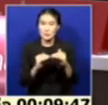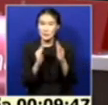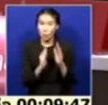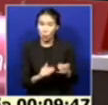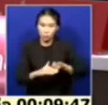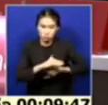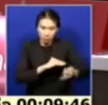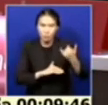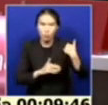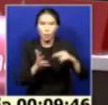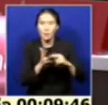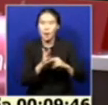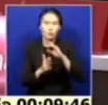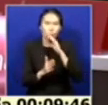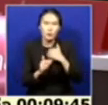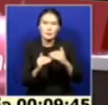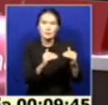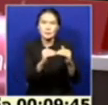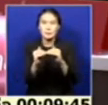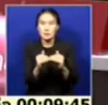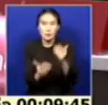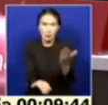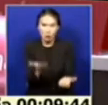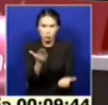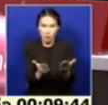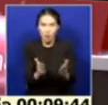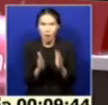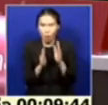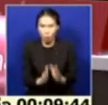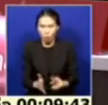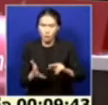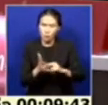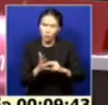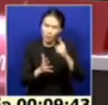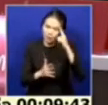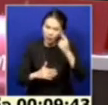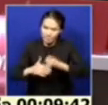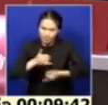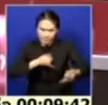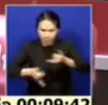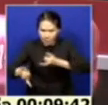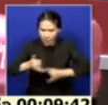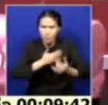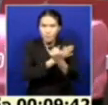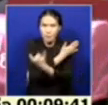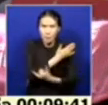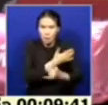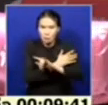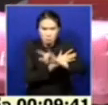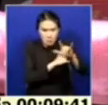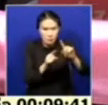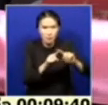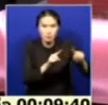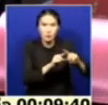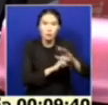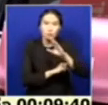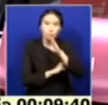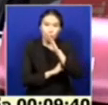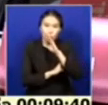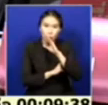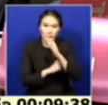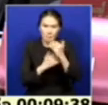ได้ประสานกับ UNHCR ซึ่งเหมือนผู้ลี้ภัยบางท่านอาจจะไม่เป็นผู้ลี้ภัยบางท่านอาจจะ